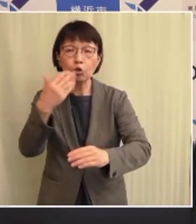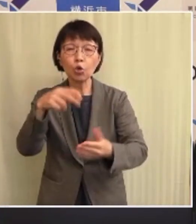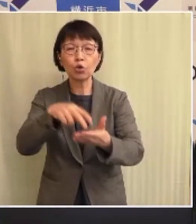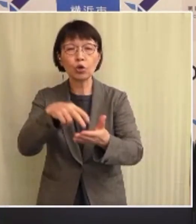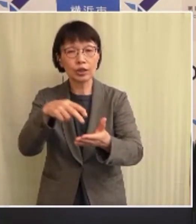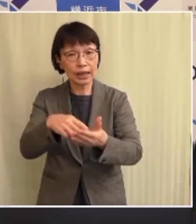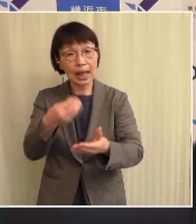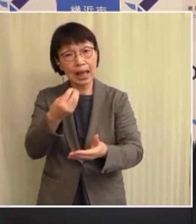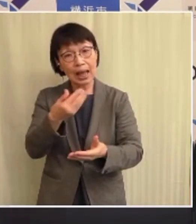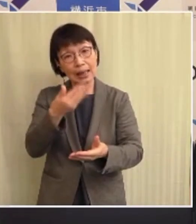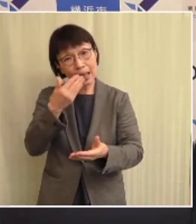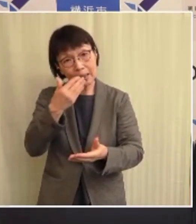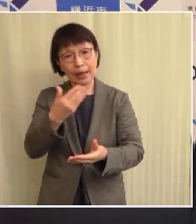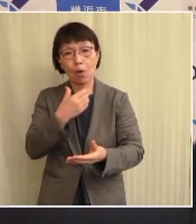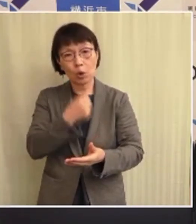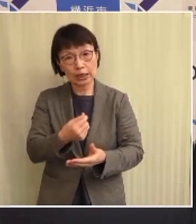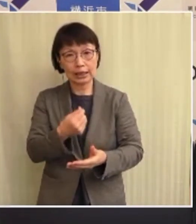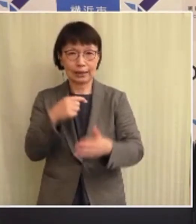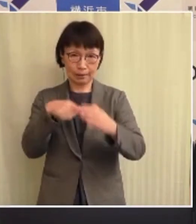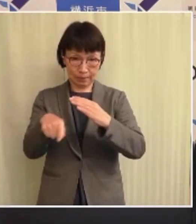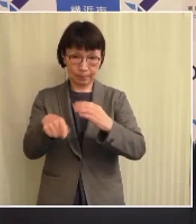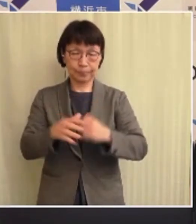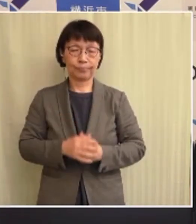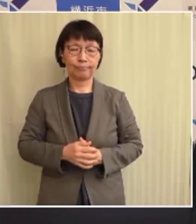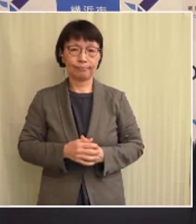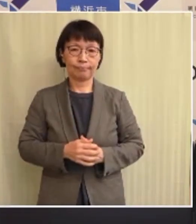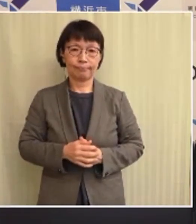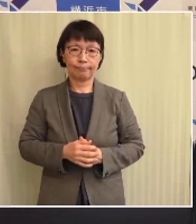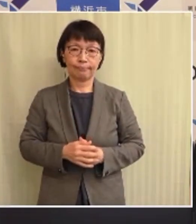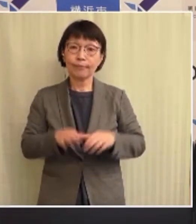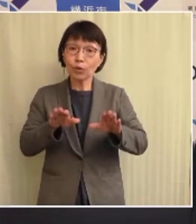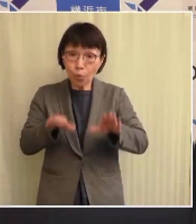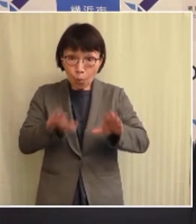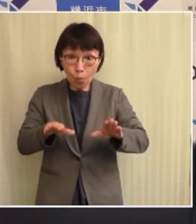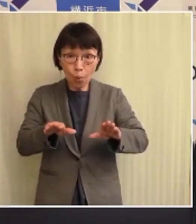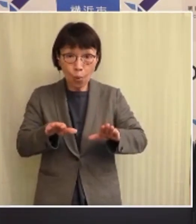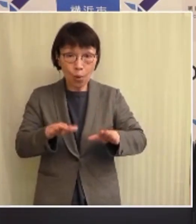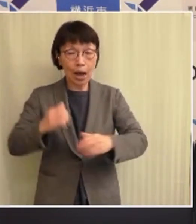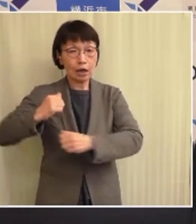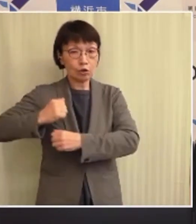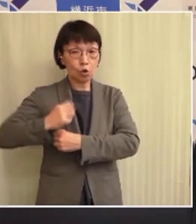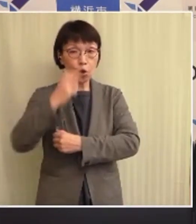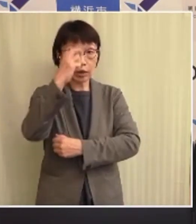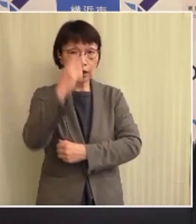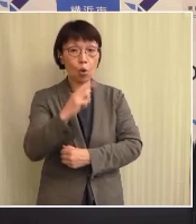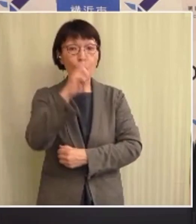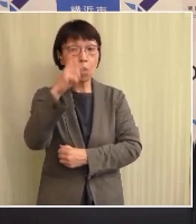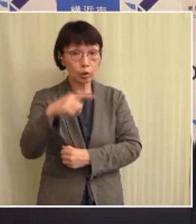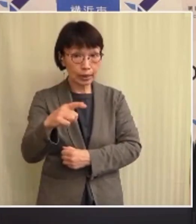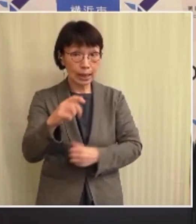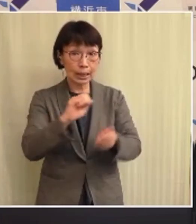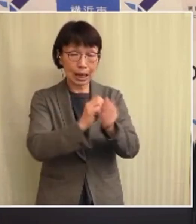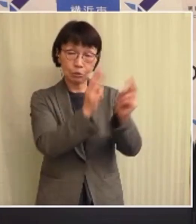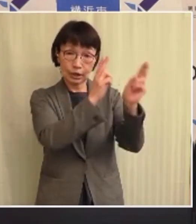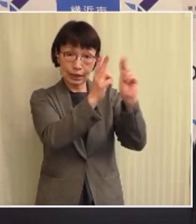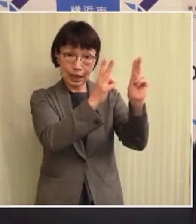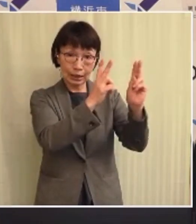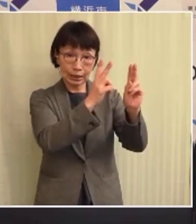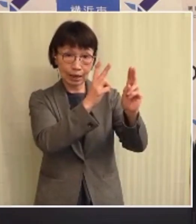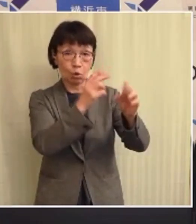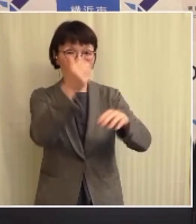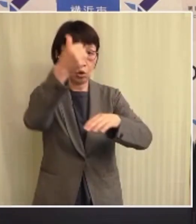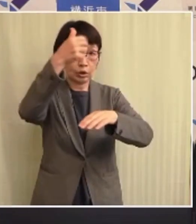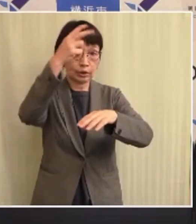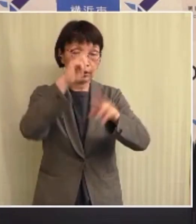取っていただこうという次第であります。本日は相鉄ローゼン株式会社の代表取締役社